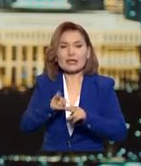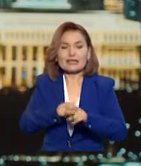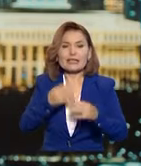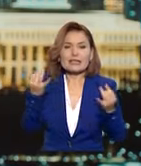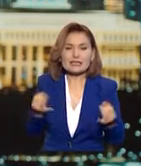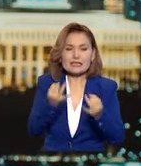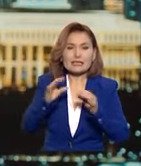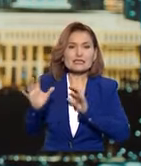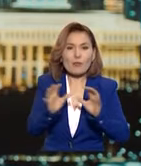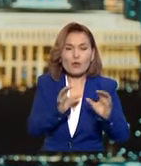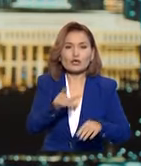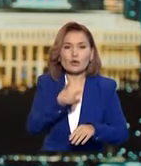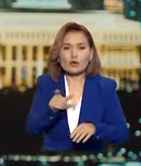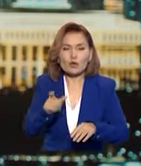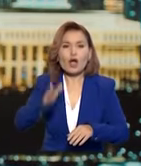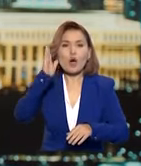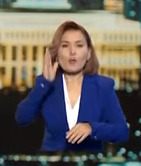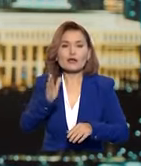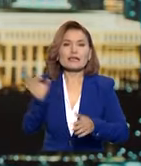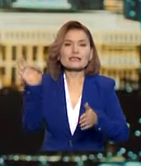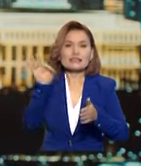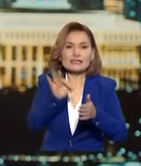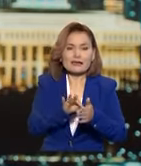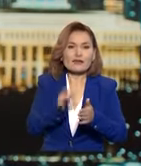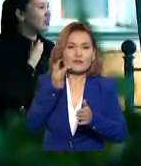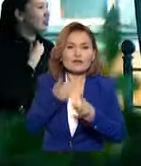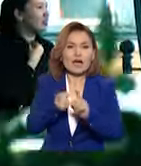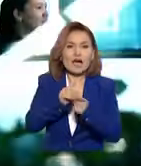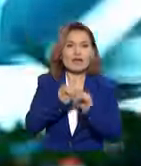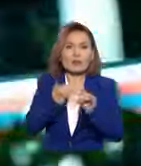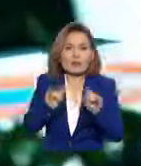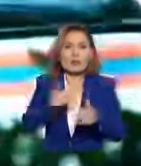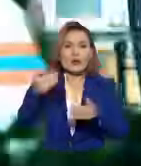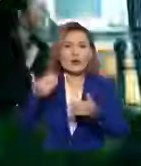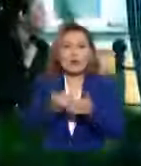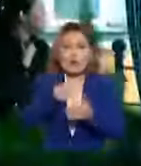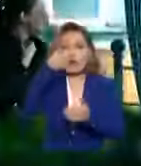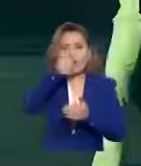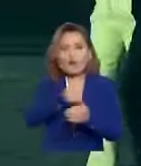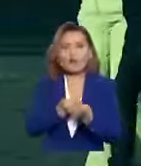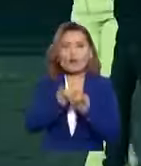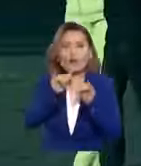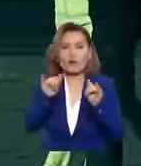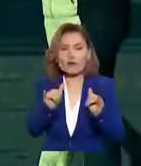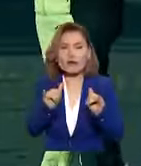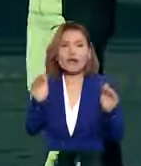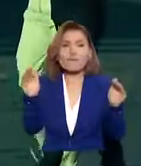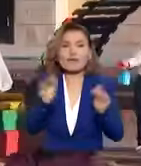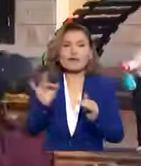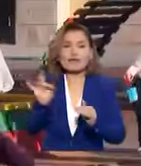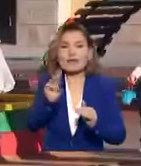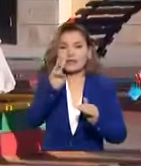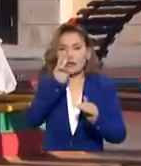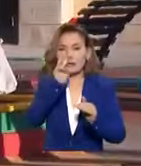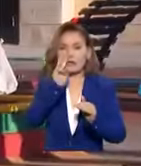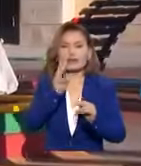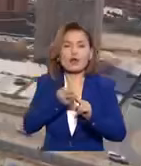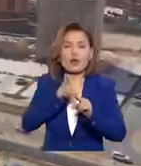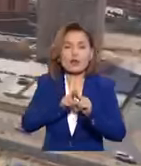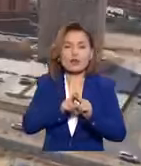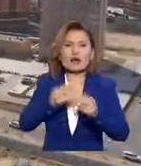заботы людей будут в центре наших реформ. В новом году увеличится размер минимальной заработной платы